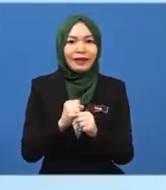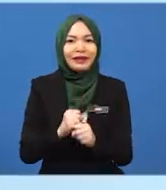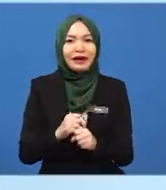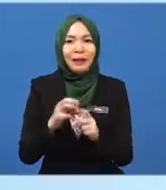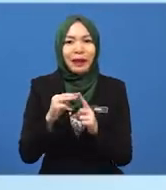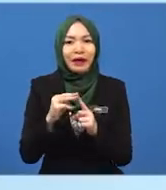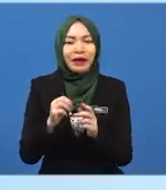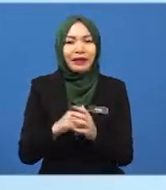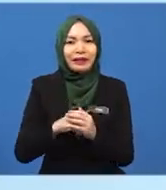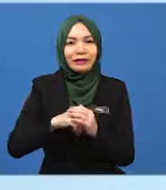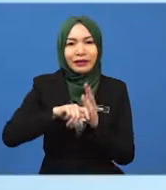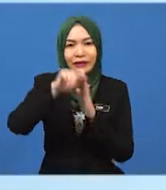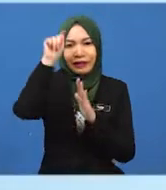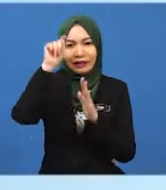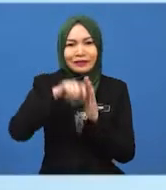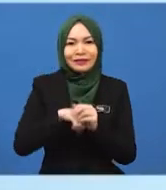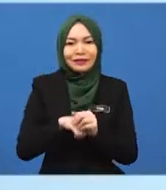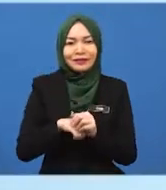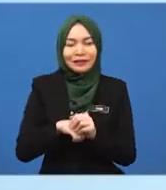Soalan kedua.